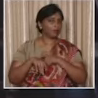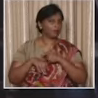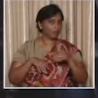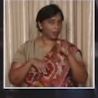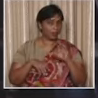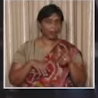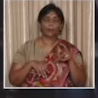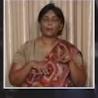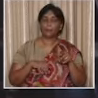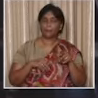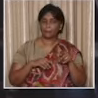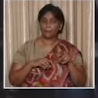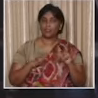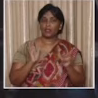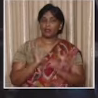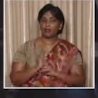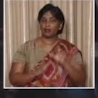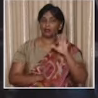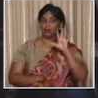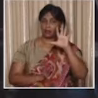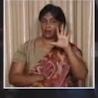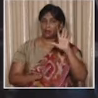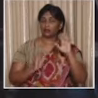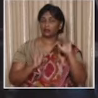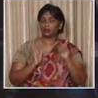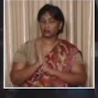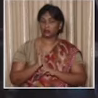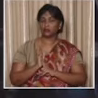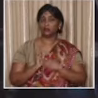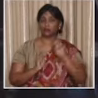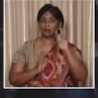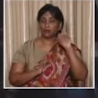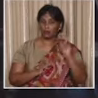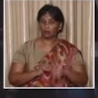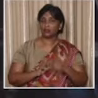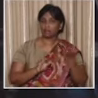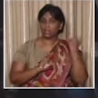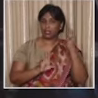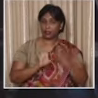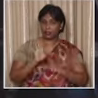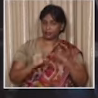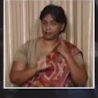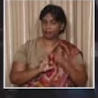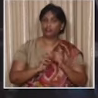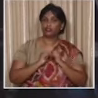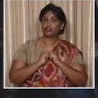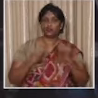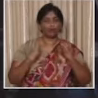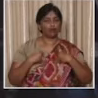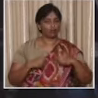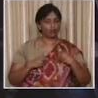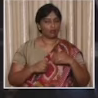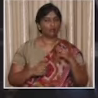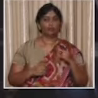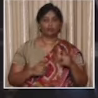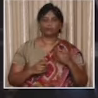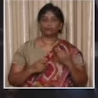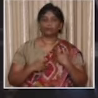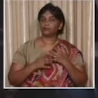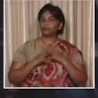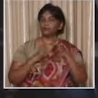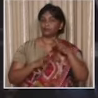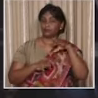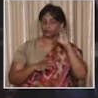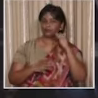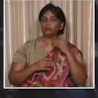पुरावटम लक्ष पहाय पन लक्ष तिस्पंदाहक वितर मे गिया अवरुद्ध एतुले रकी अहिमि वेच्चिन एक अपिट हरीटम